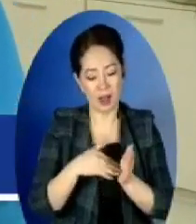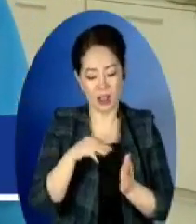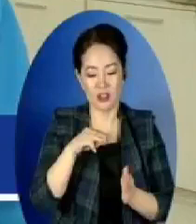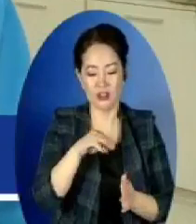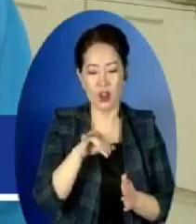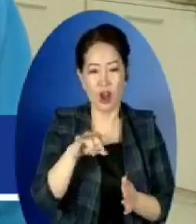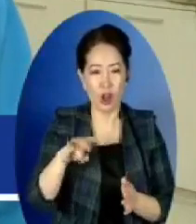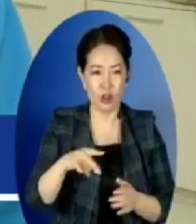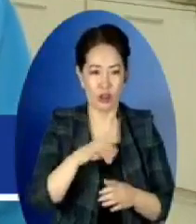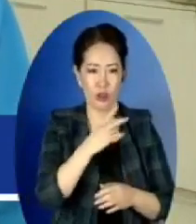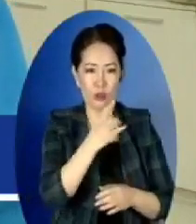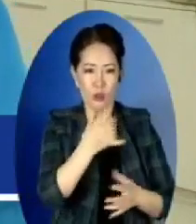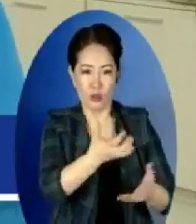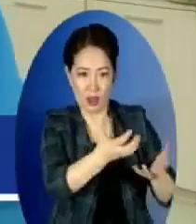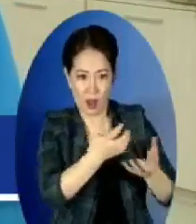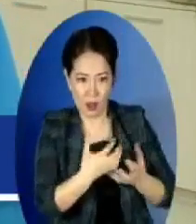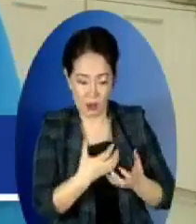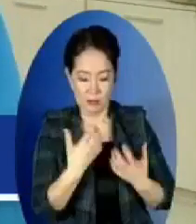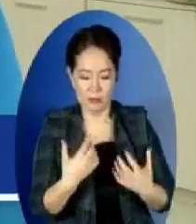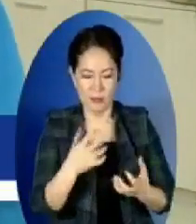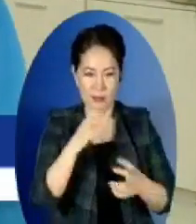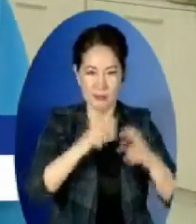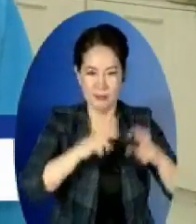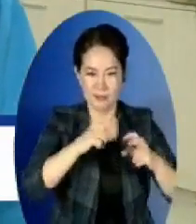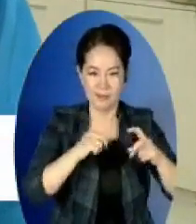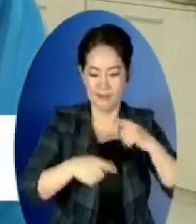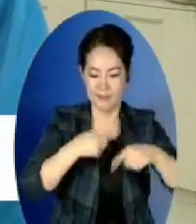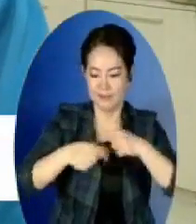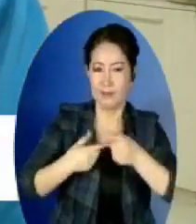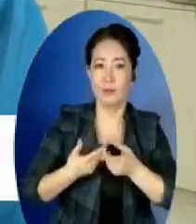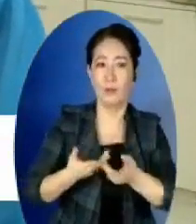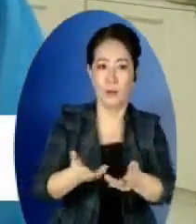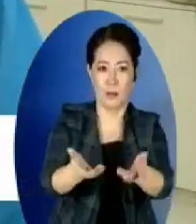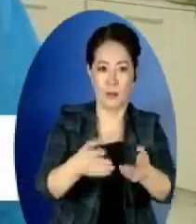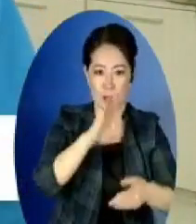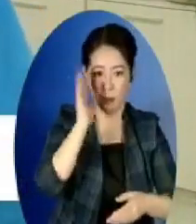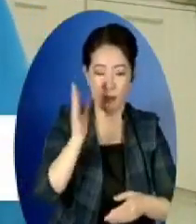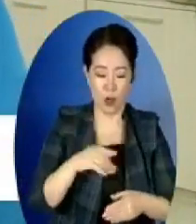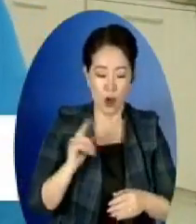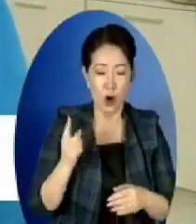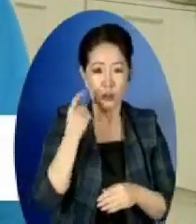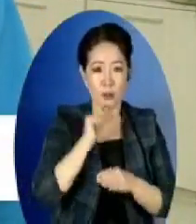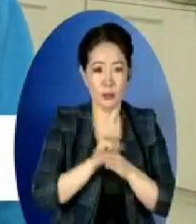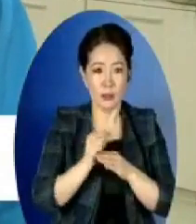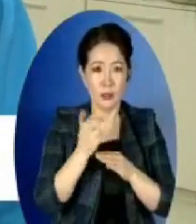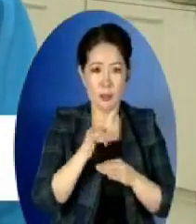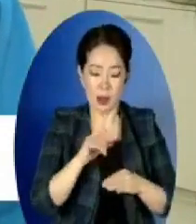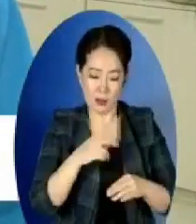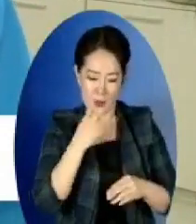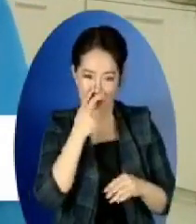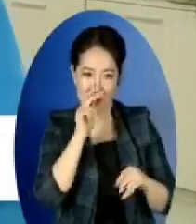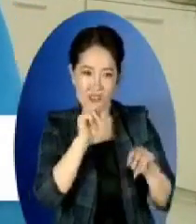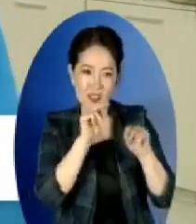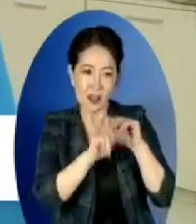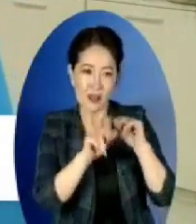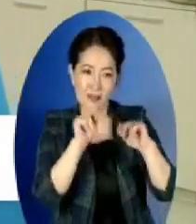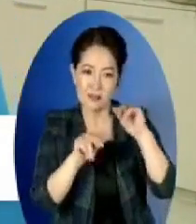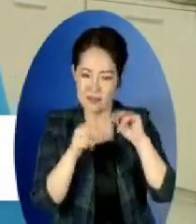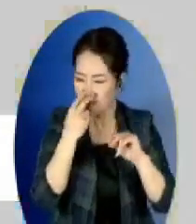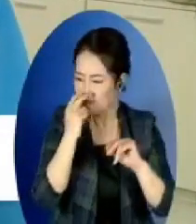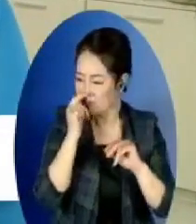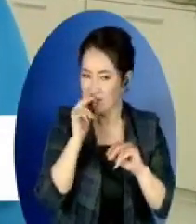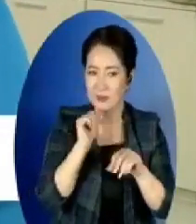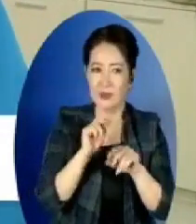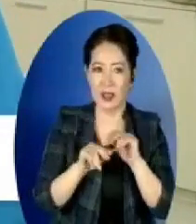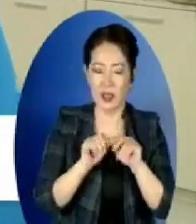бол үлийн оргил ачааллын үед авч хэрэглэгчдэд нийлүүлдэг. Тэгэхээр ингээд өндөр шүүсэн бэлэн байдлын үед бол параметрын хяналтыг бол онцгой анхаарч